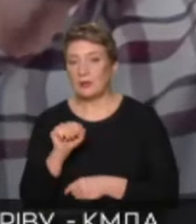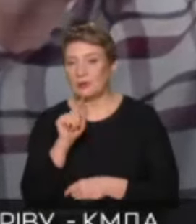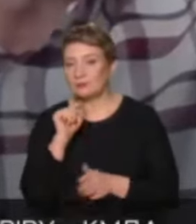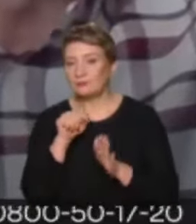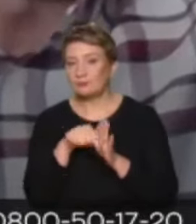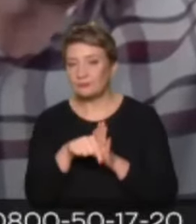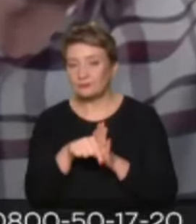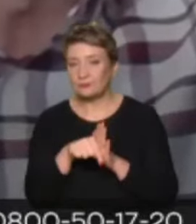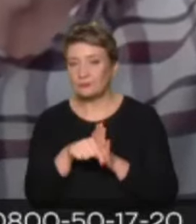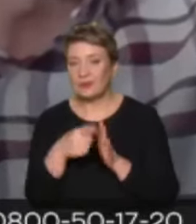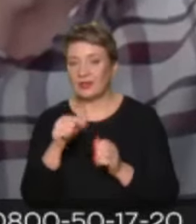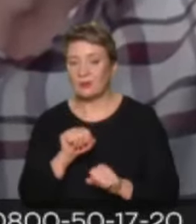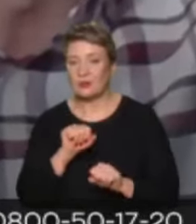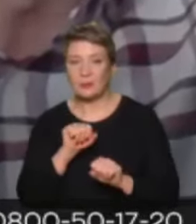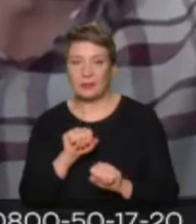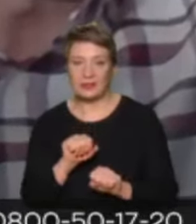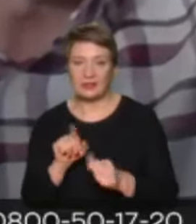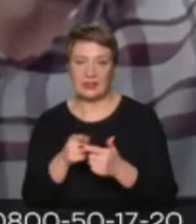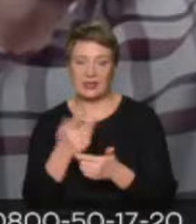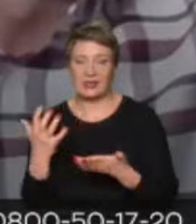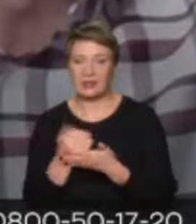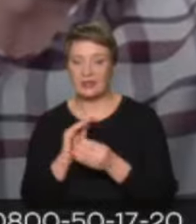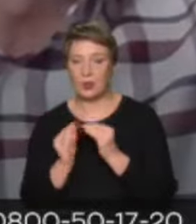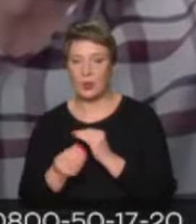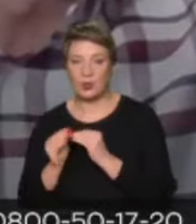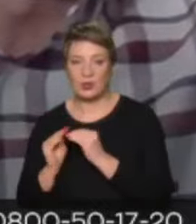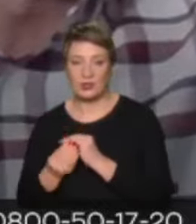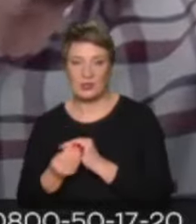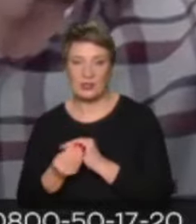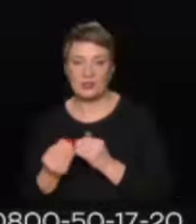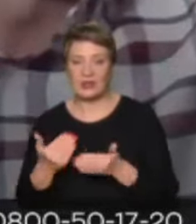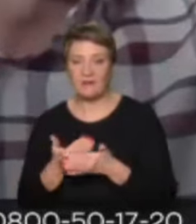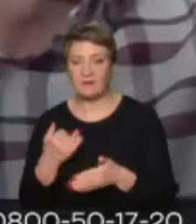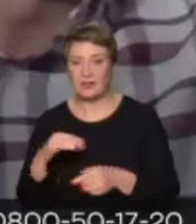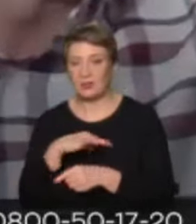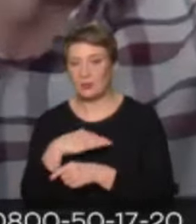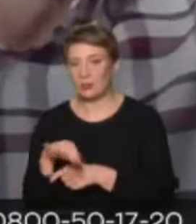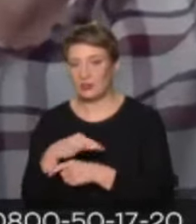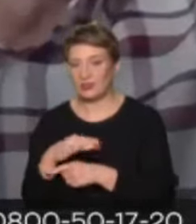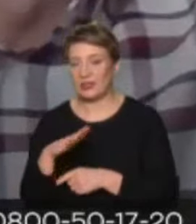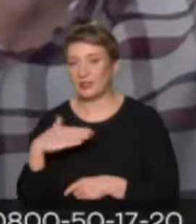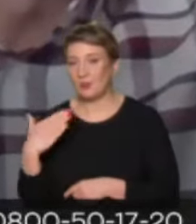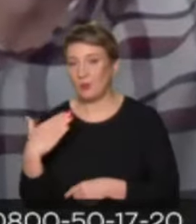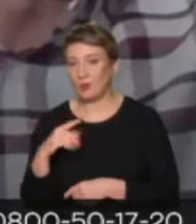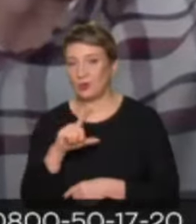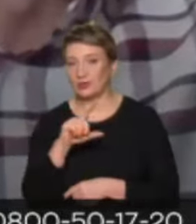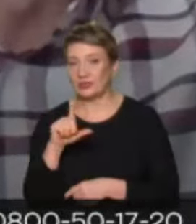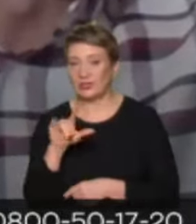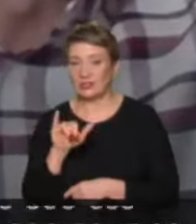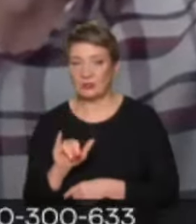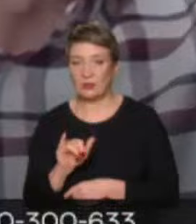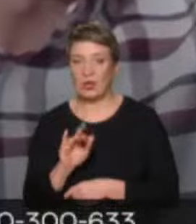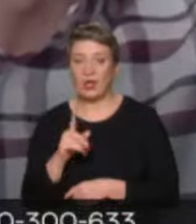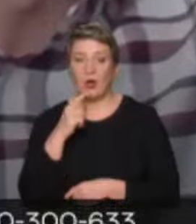можна прикритися або навіть знайти укриття від обстрілу з боку Сил оборони України. Тому вони будуть